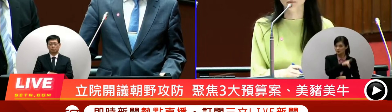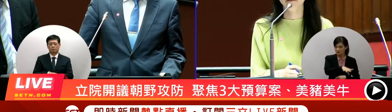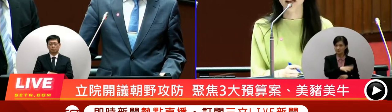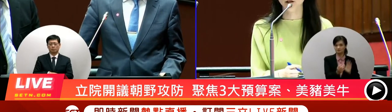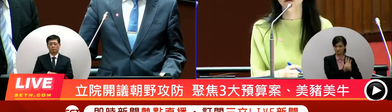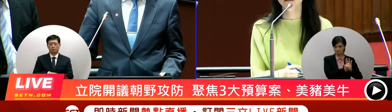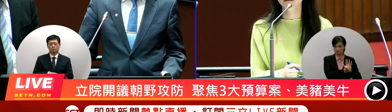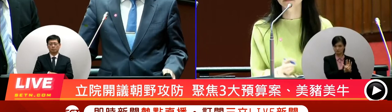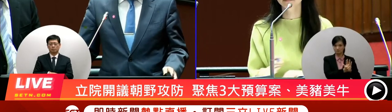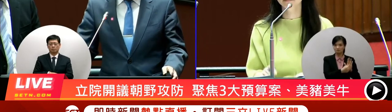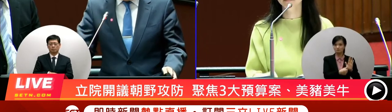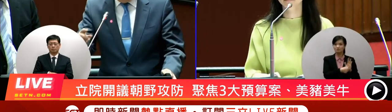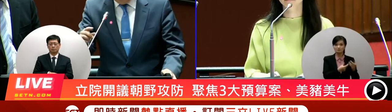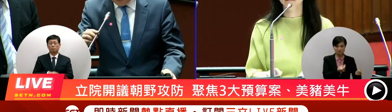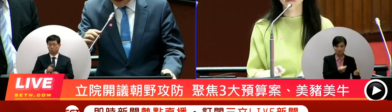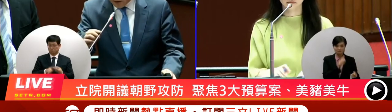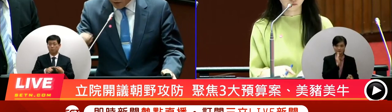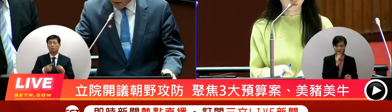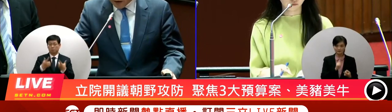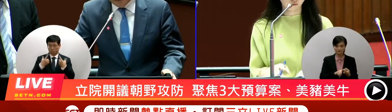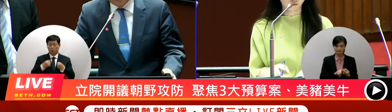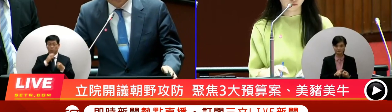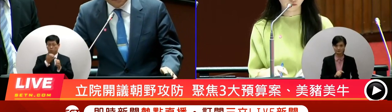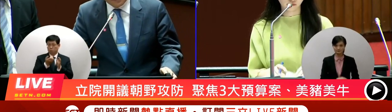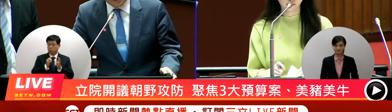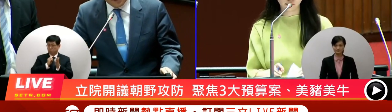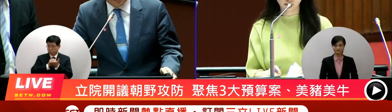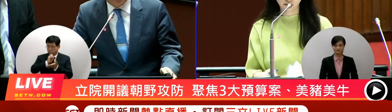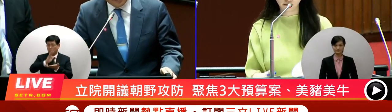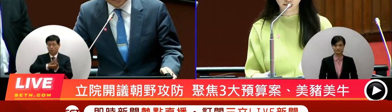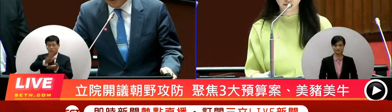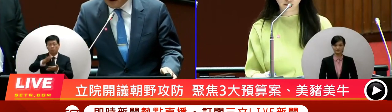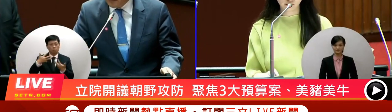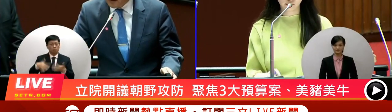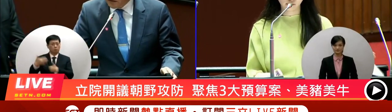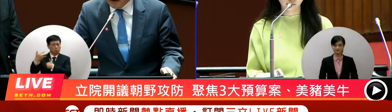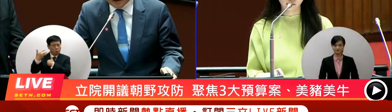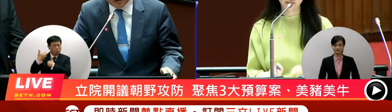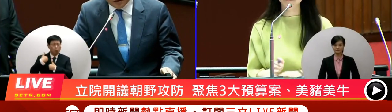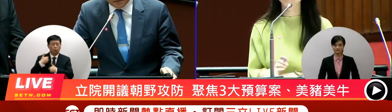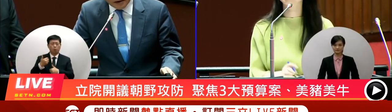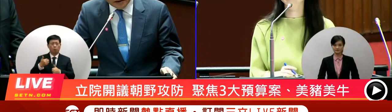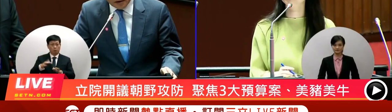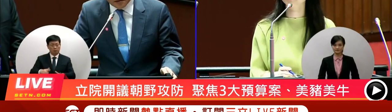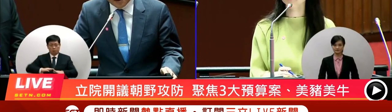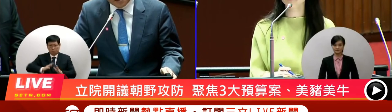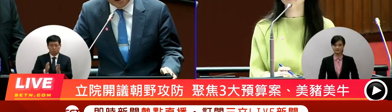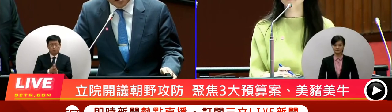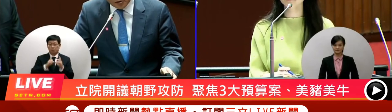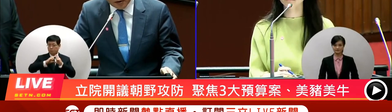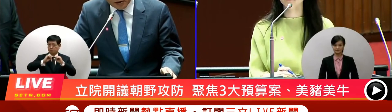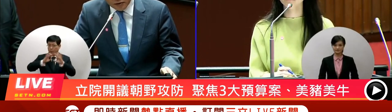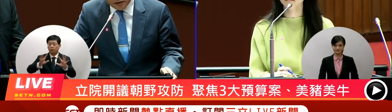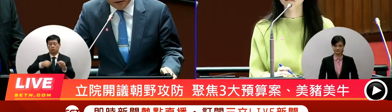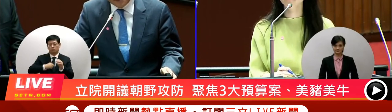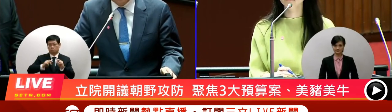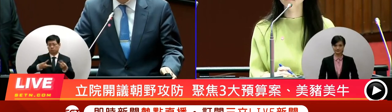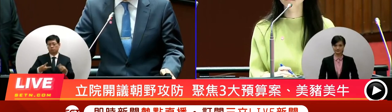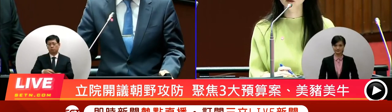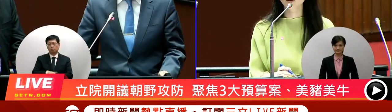议就不会发生了？ 对，那也是在我们预告之后哈，大家跟我们提出相关的问题，所以我们立即在公告的时候就做了修